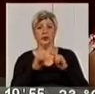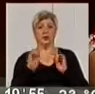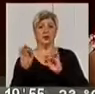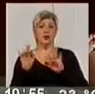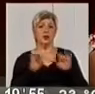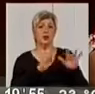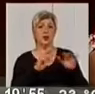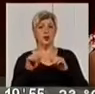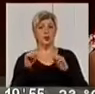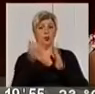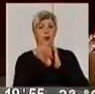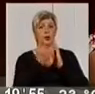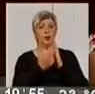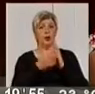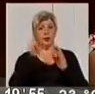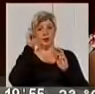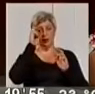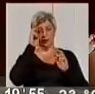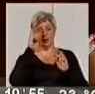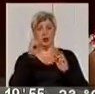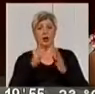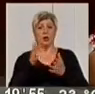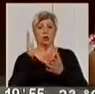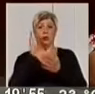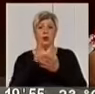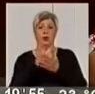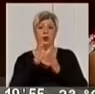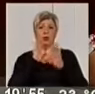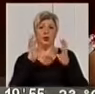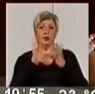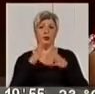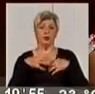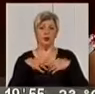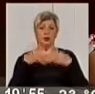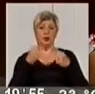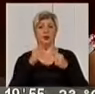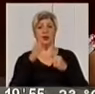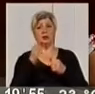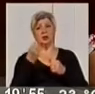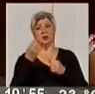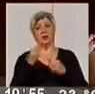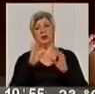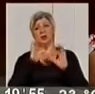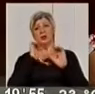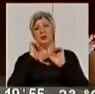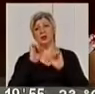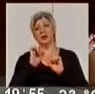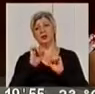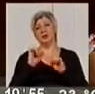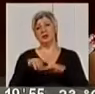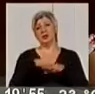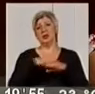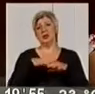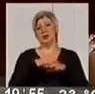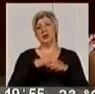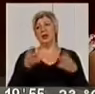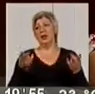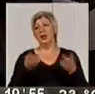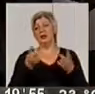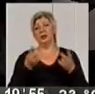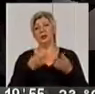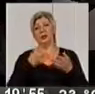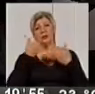державні по лінії охорони здоров'я і по лінії соціального захисту населення. Треба звернутися